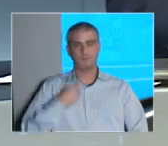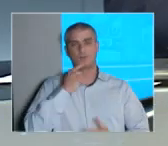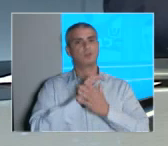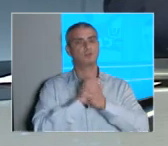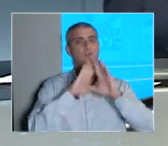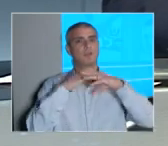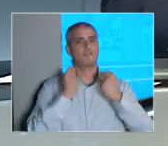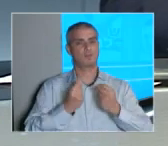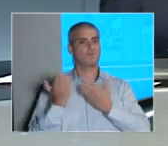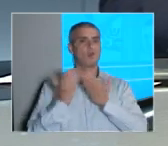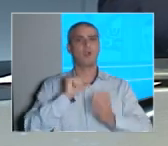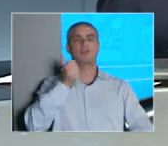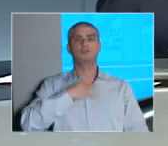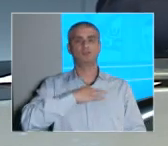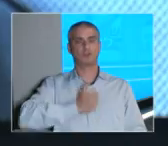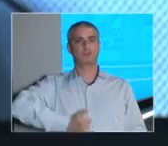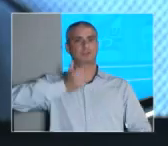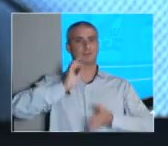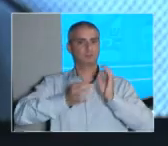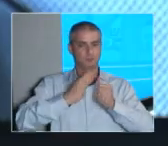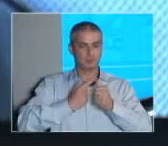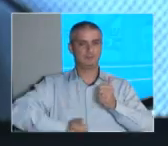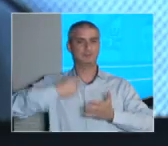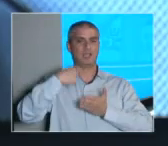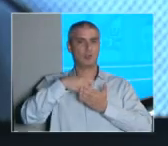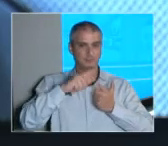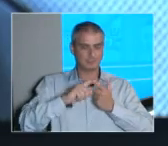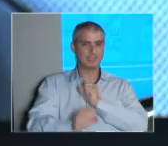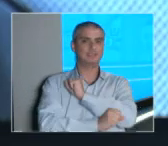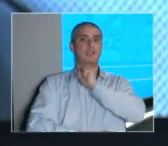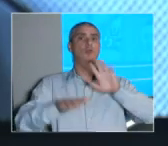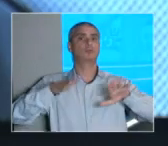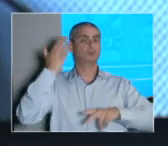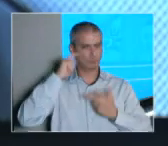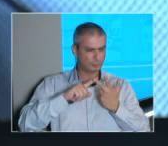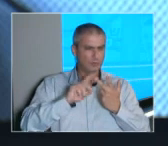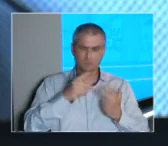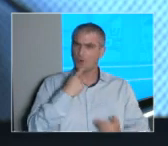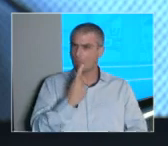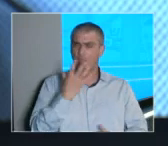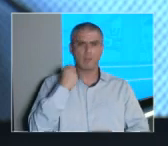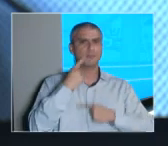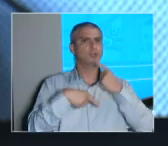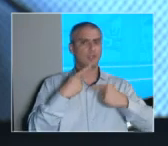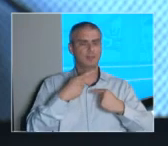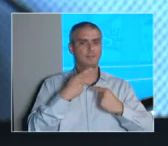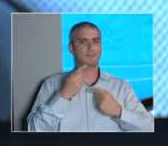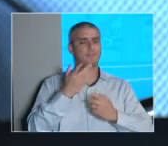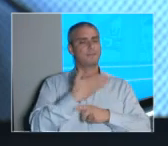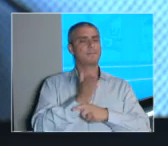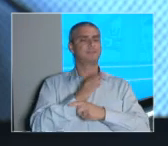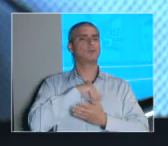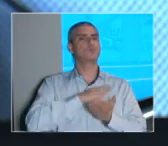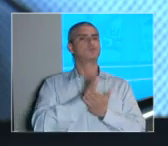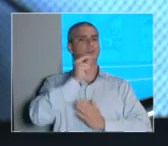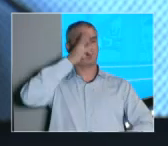שלום וערב טוב לאורח הראשון שלנו, שר המשפטים, שר האוצר, סגן ראש הממשלה לשעבר. אפשר גם לומר במשך שנים, המצפן המוסרי